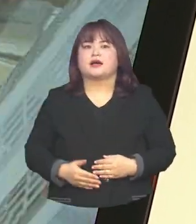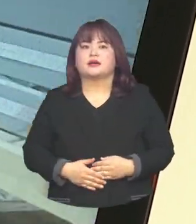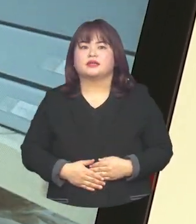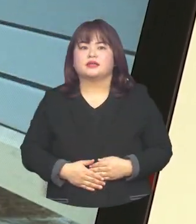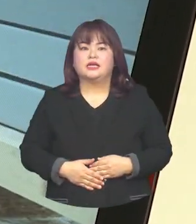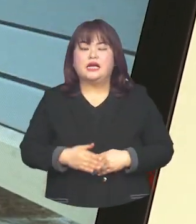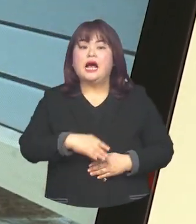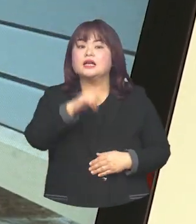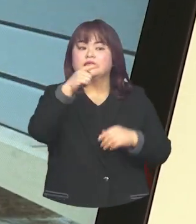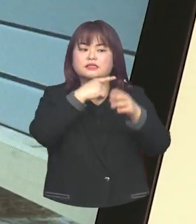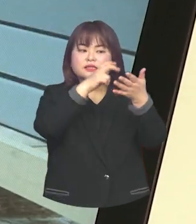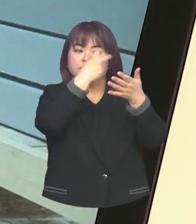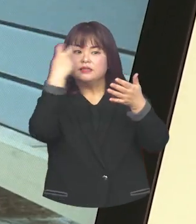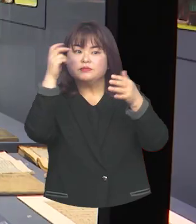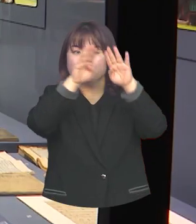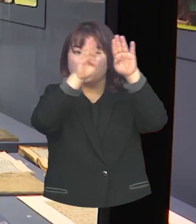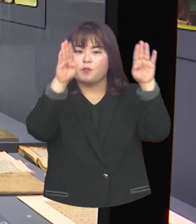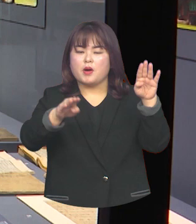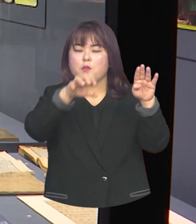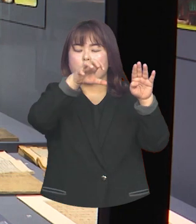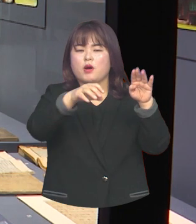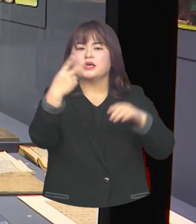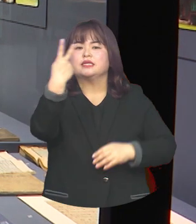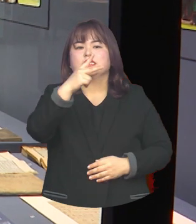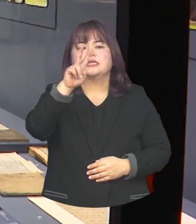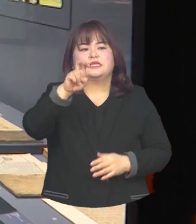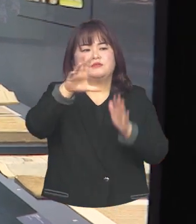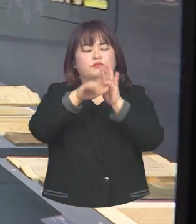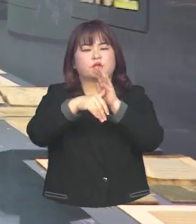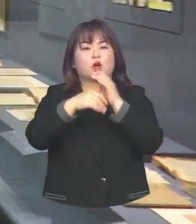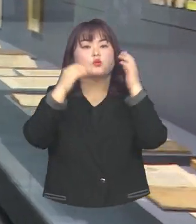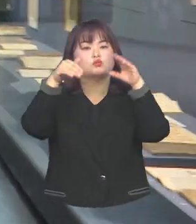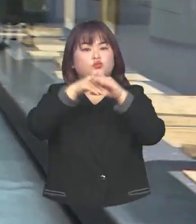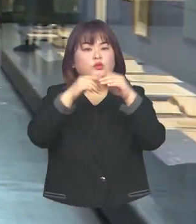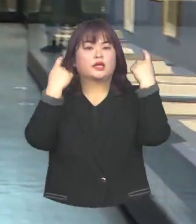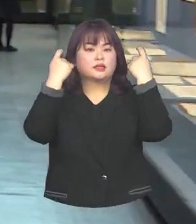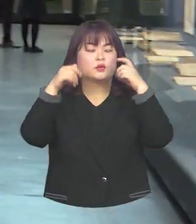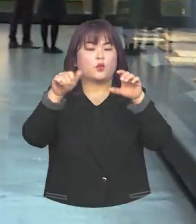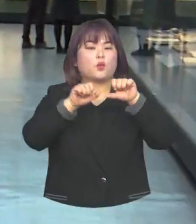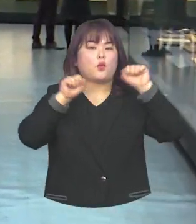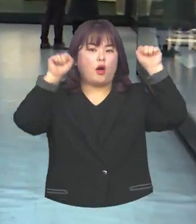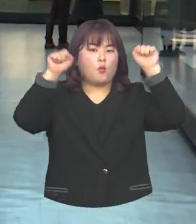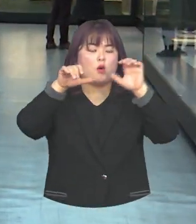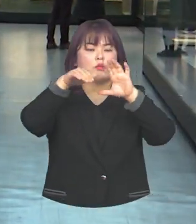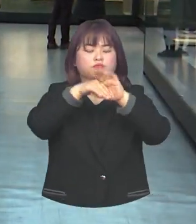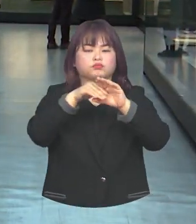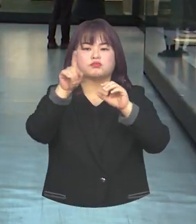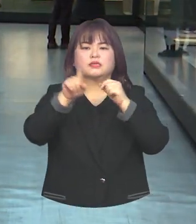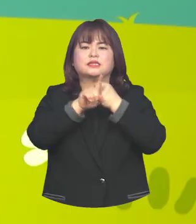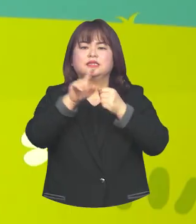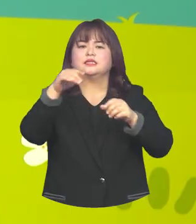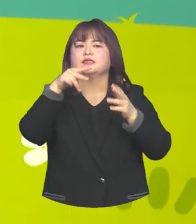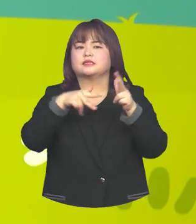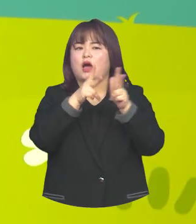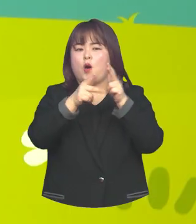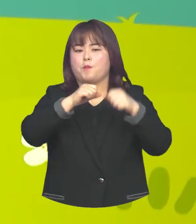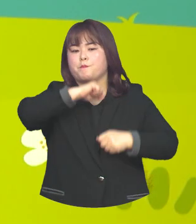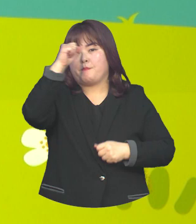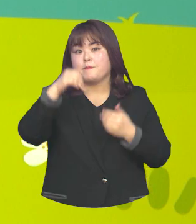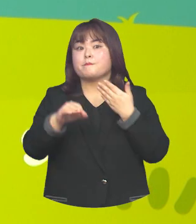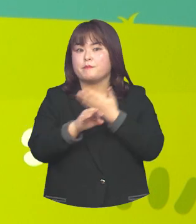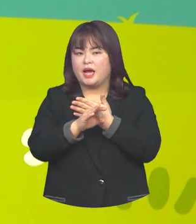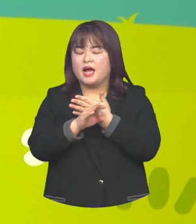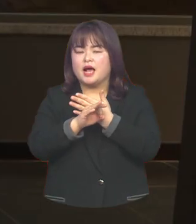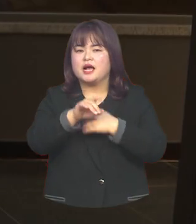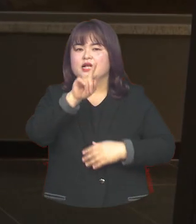있습니다. 스마트 용인시 박물관은 지난 2022년 문화체육관광부의 스마트 공립박물관 기반 구축